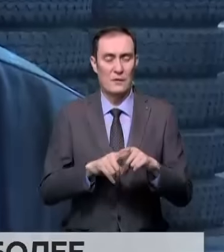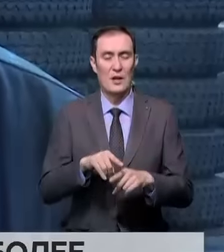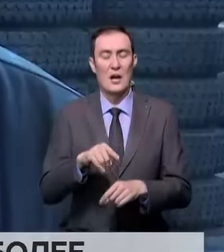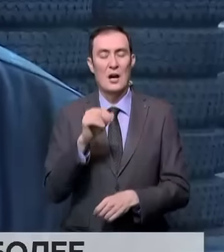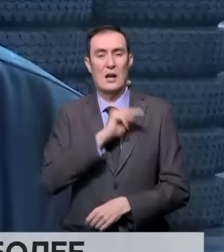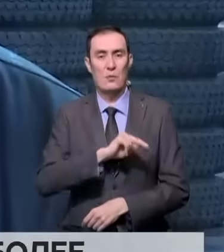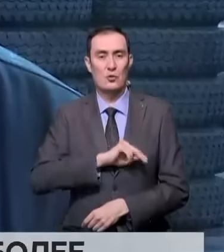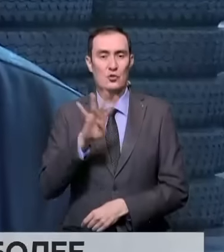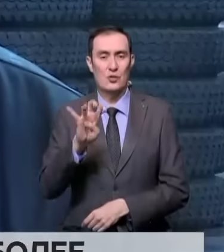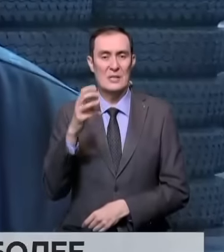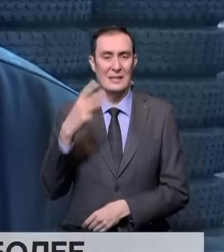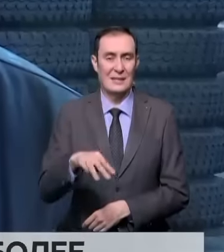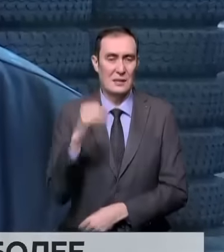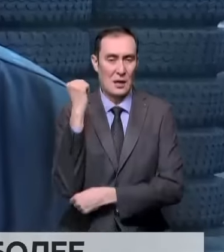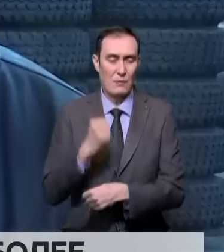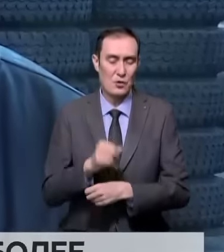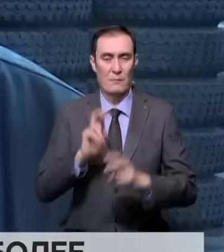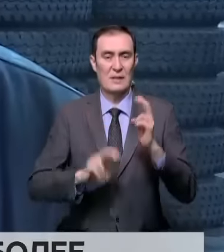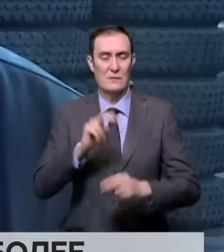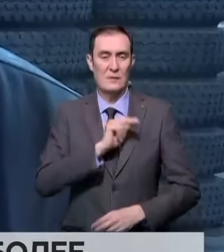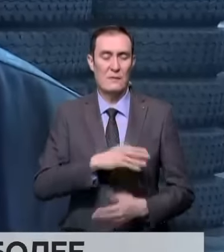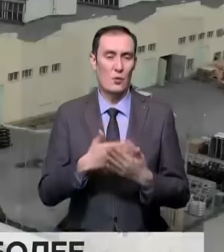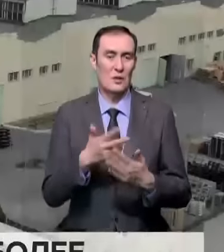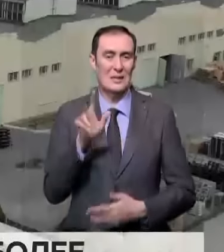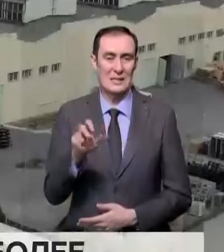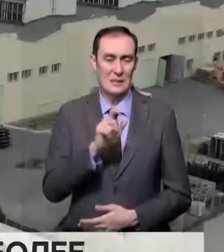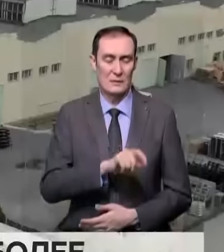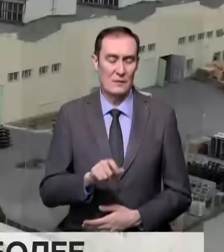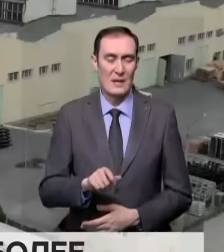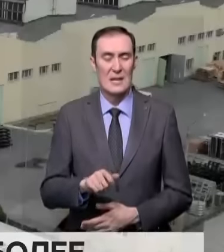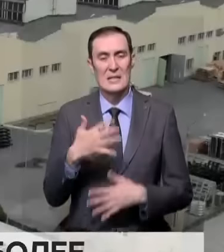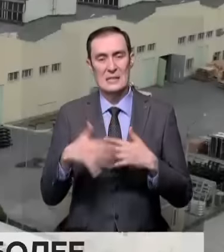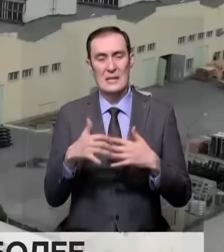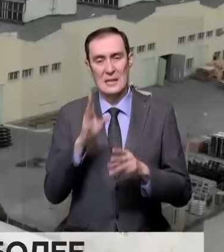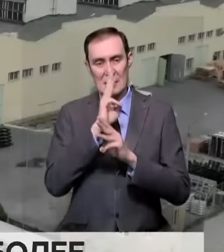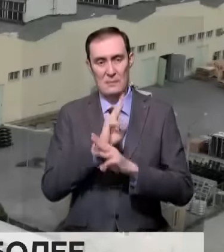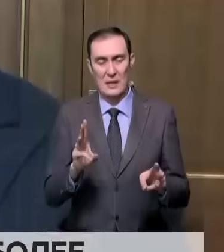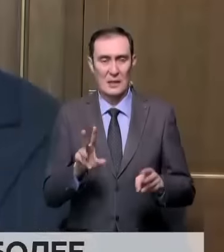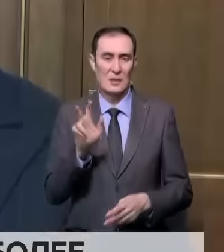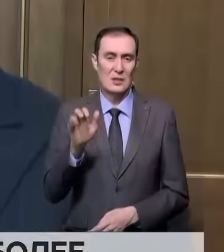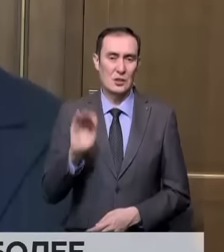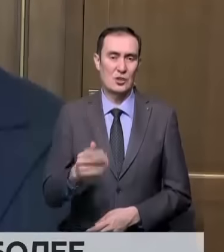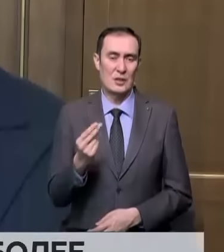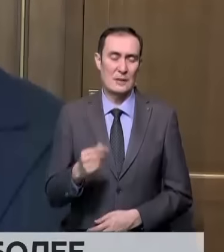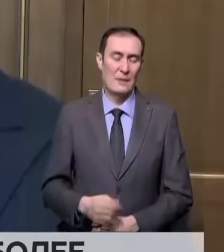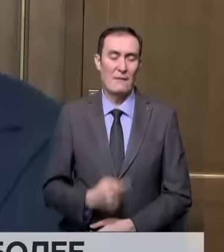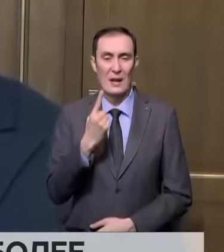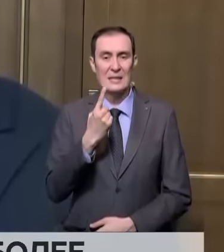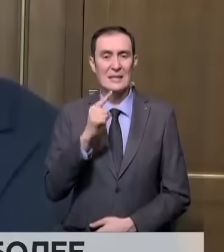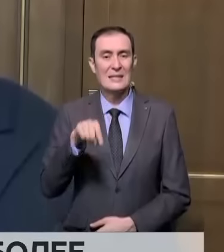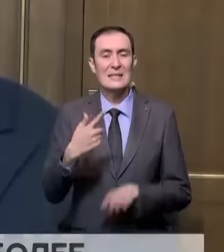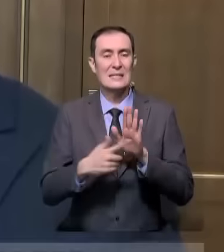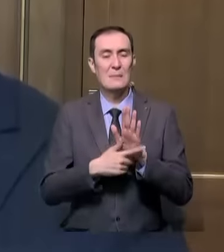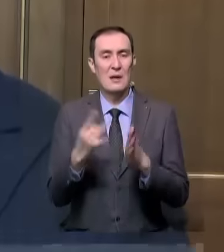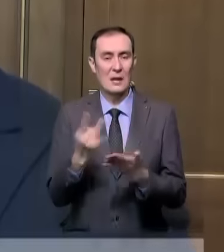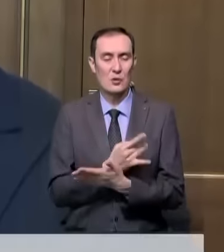человек. В производстве занято порядка 300. Средняя зарплата 300 тысяч тенге. Практически в 1,7 раз